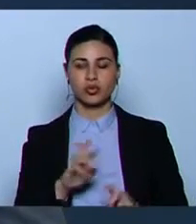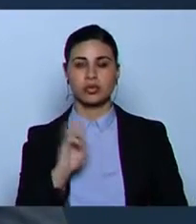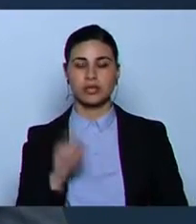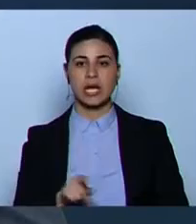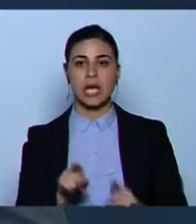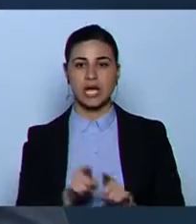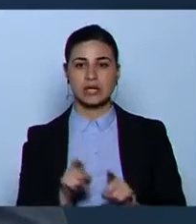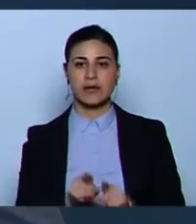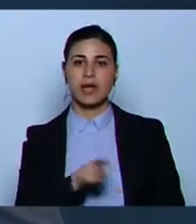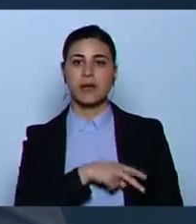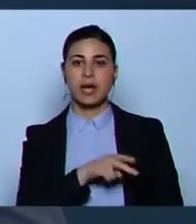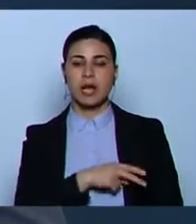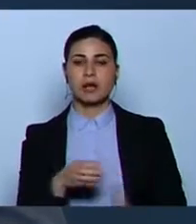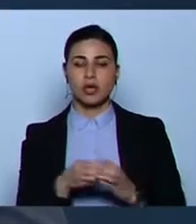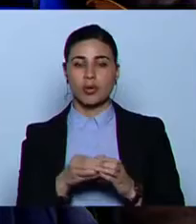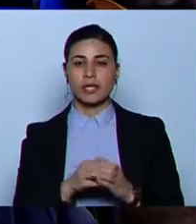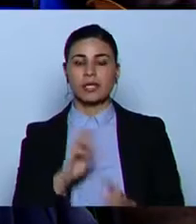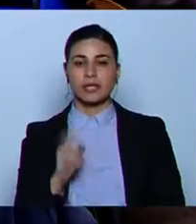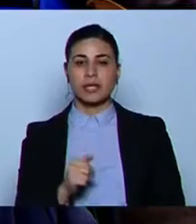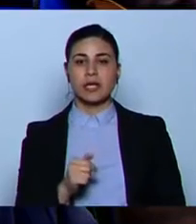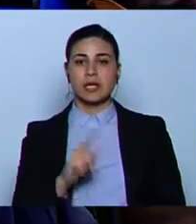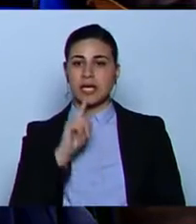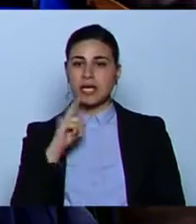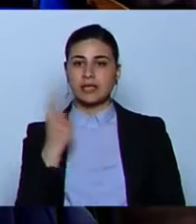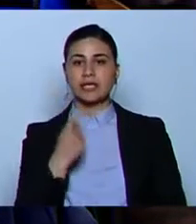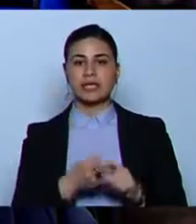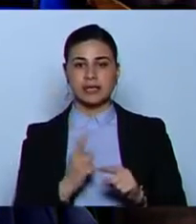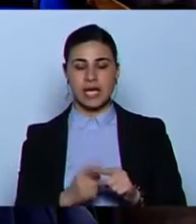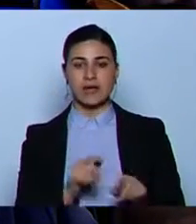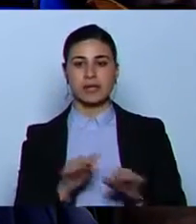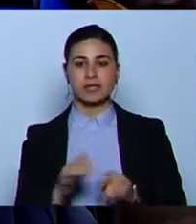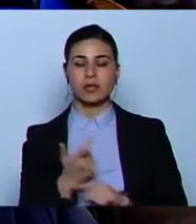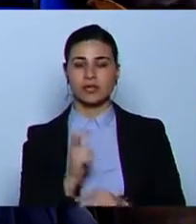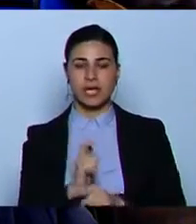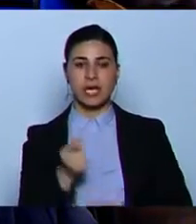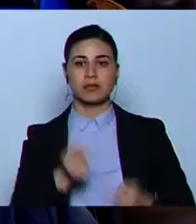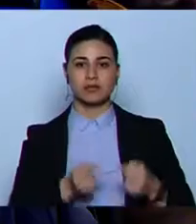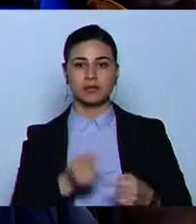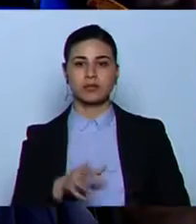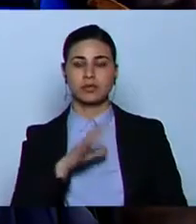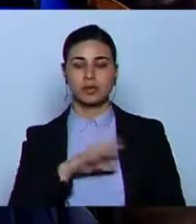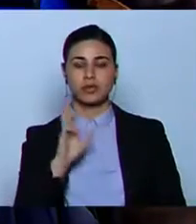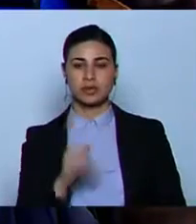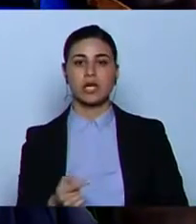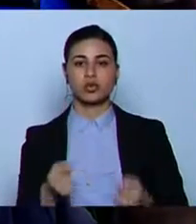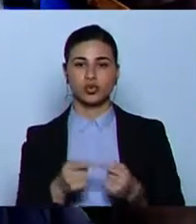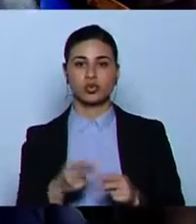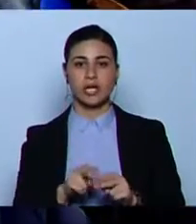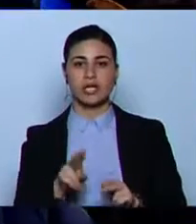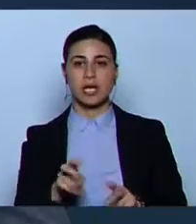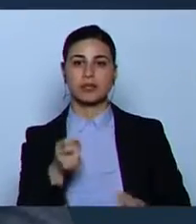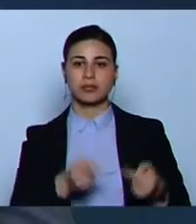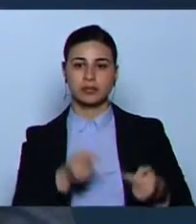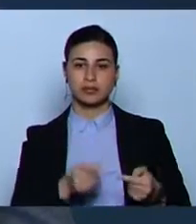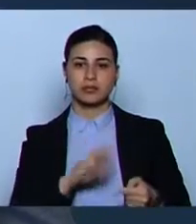ასევე პარლამენტის კომიტეტთან და თითქმის წელიწადნახევარი მიმდინარეობდა ძალიან მწვავე დებატები და ზუსტად აი ამ მწვავე